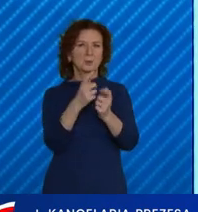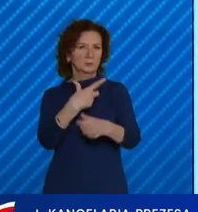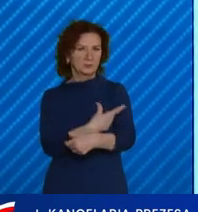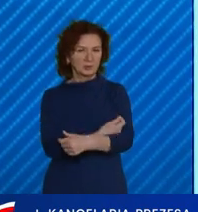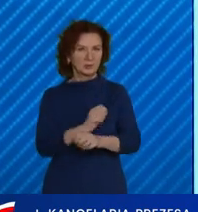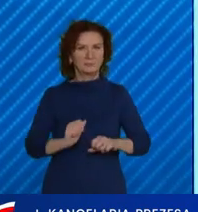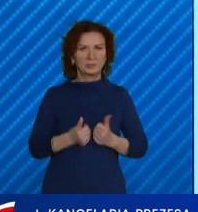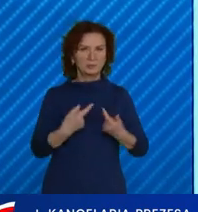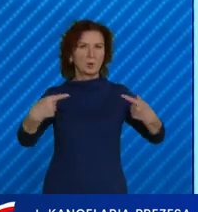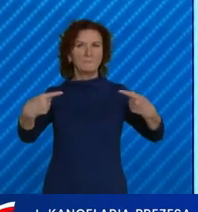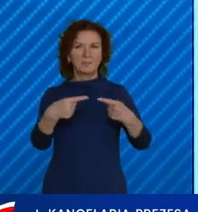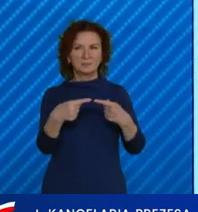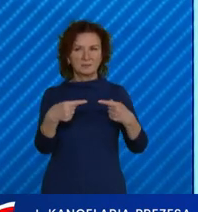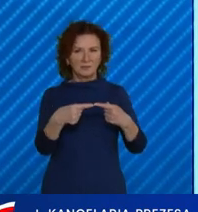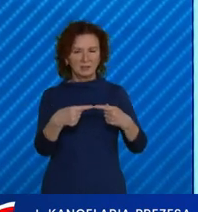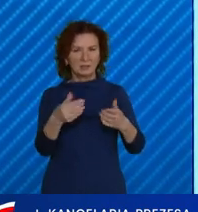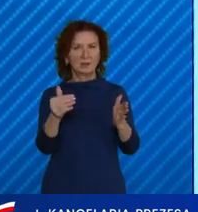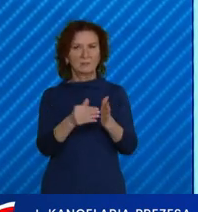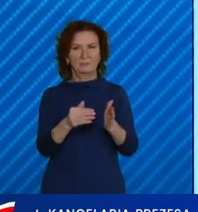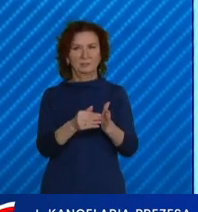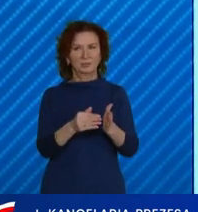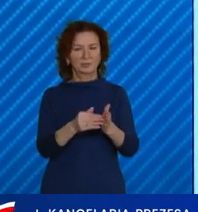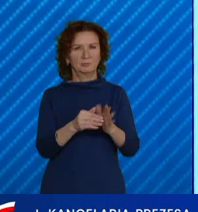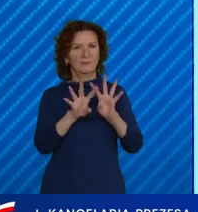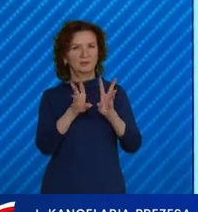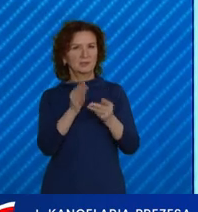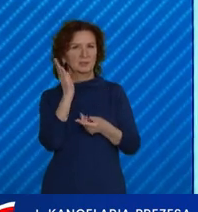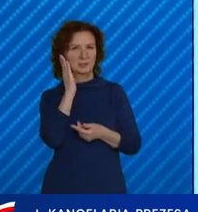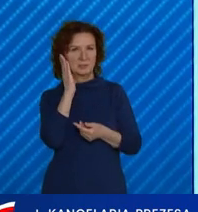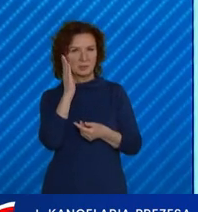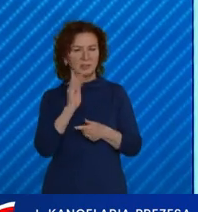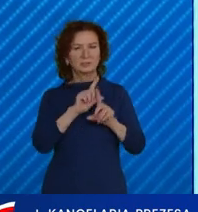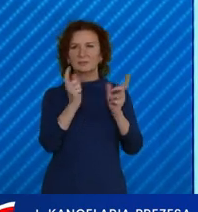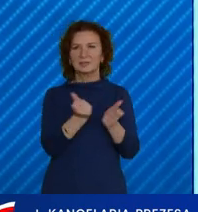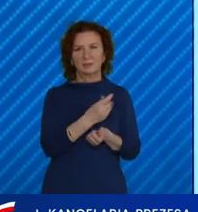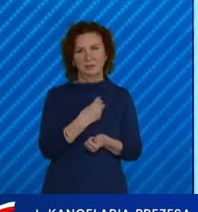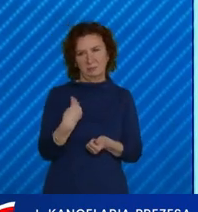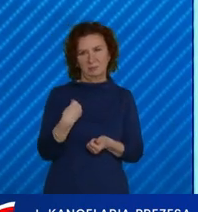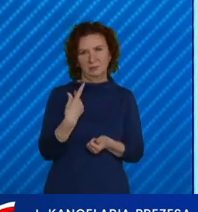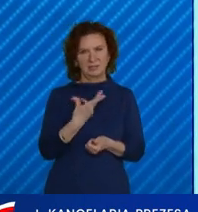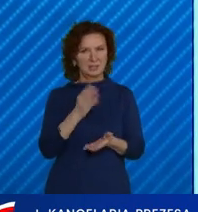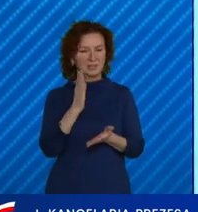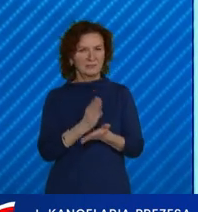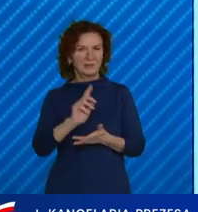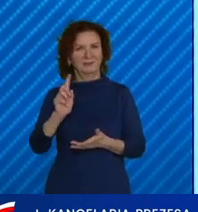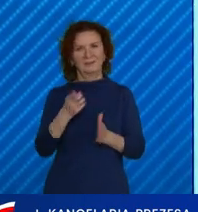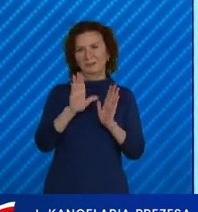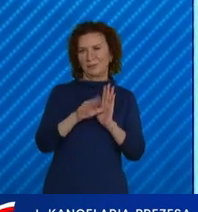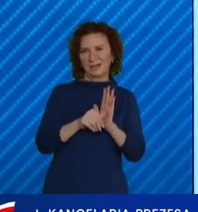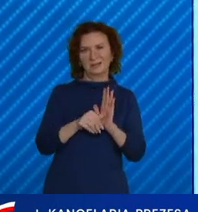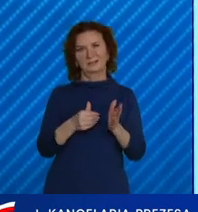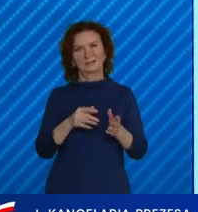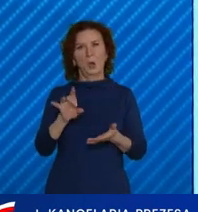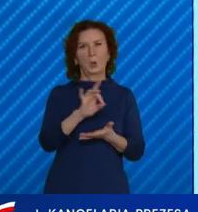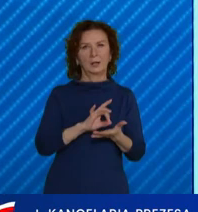żeby odpowiadała potrzebom wszystkich mieszkańców całej Polski. Nie tylko w jednej miejscowości, nie tylko w